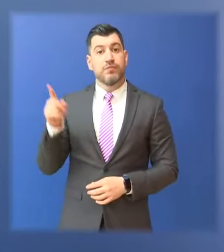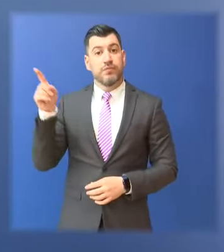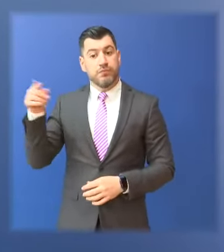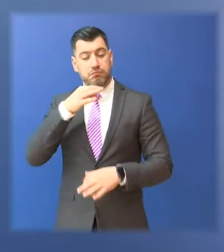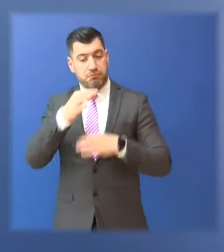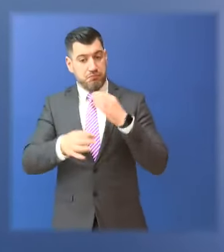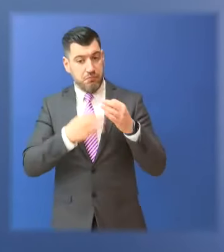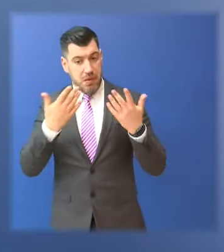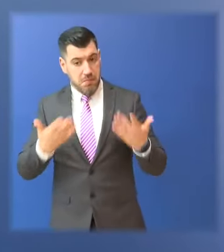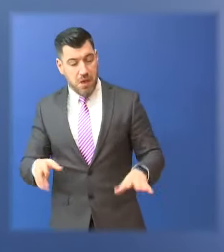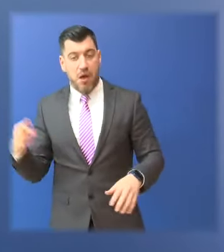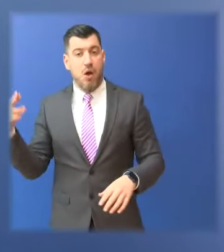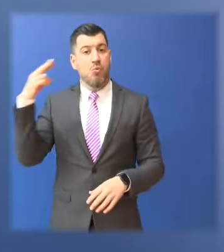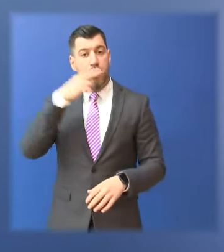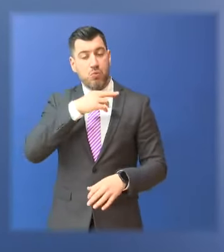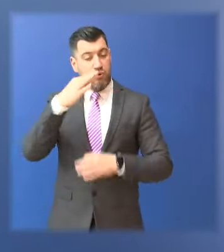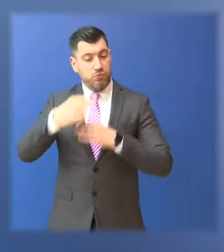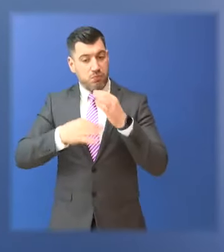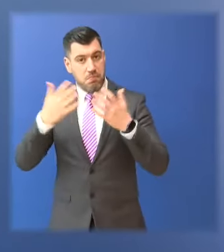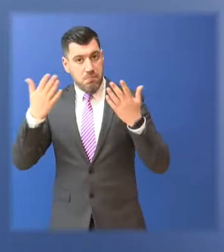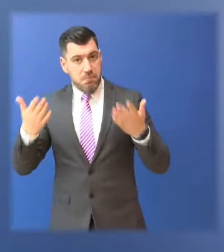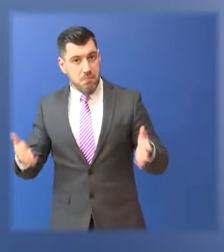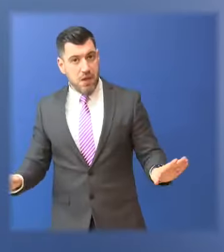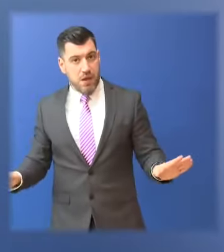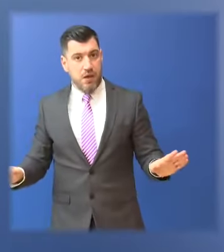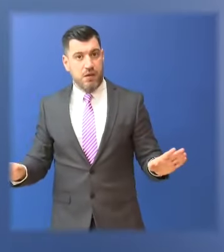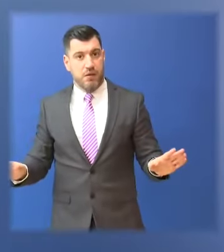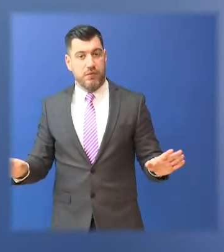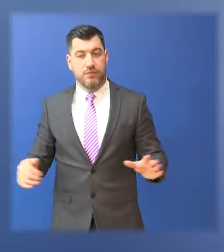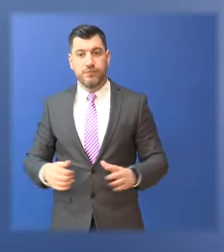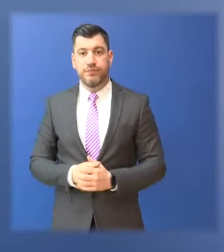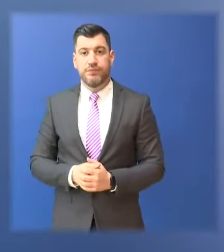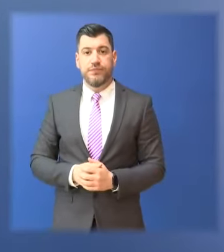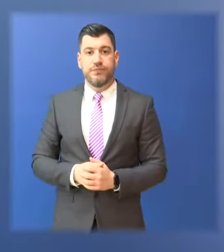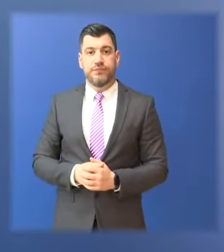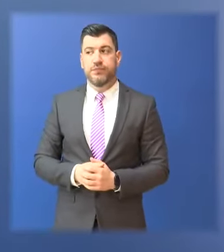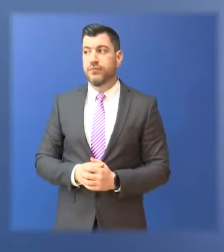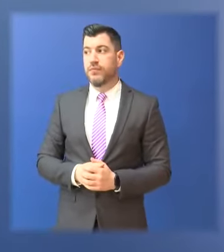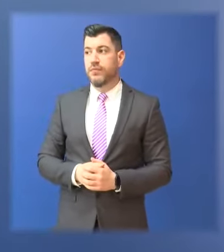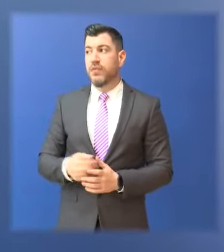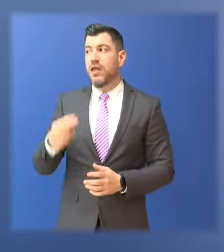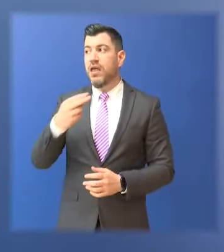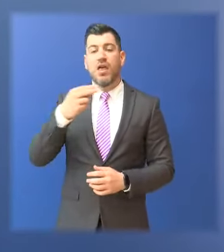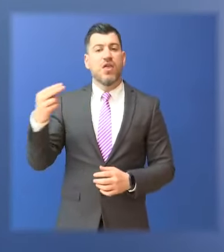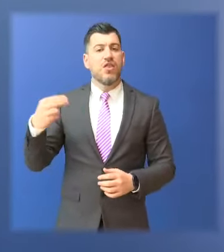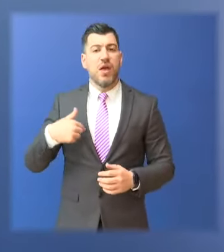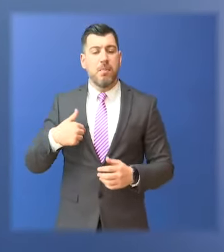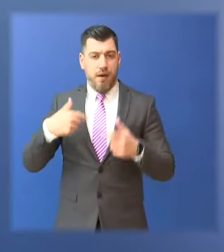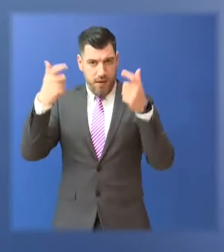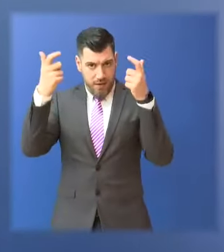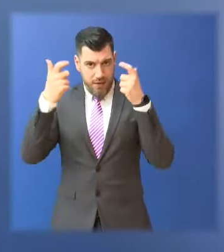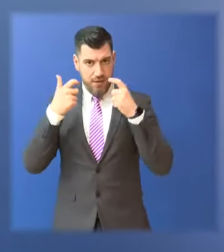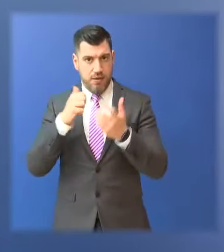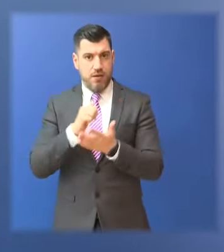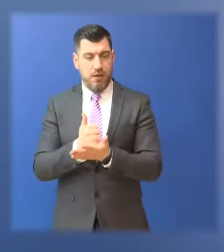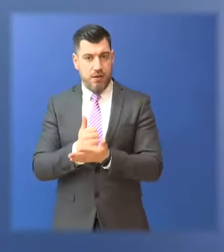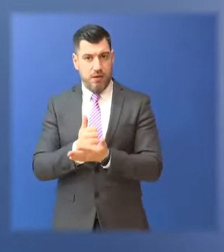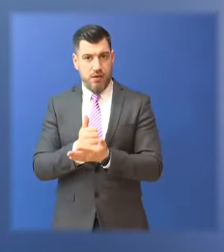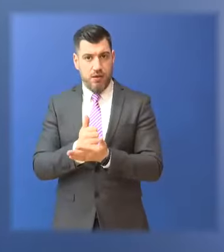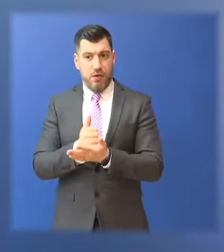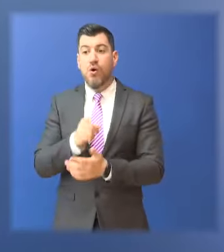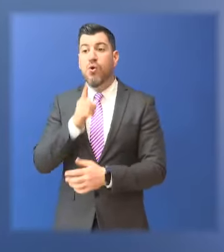Πρωθυπουργός, πως το ζήτημα της άρσης των περιορισμών για το γάμο όλων των ατόμων, ανεξαρτήτως φύλου, είναι